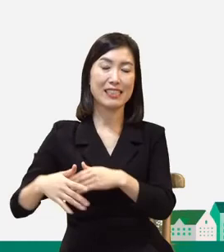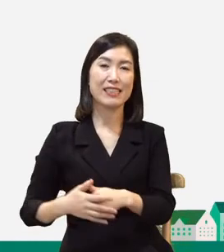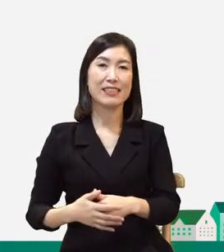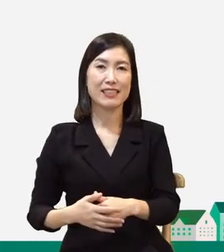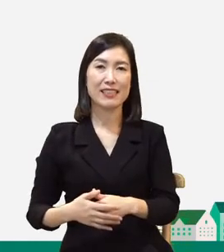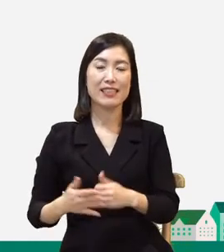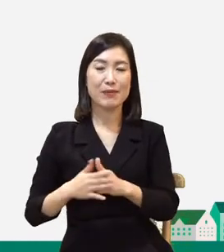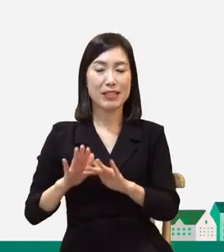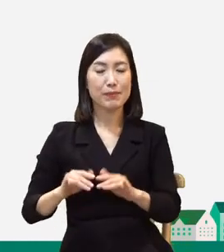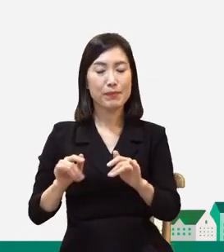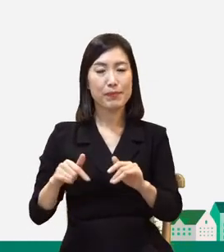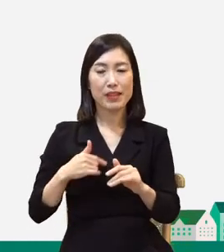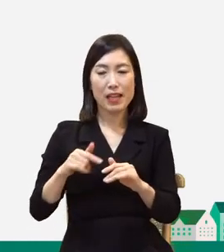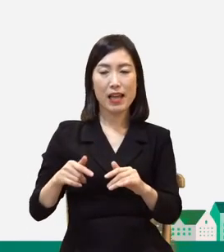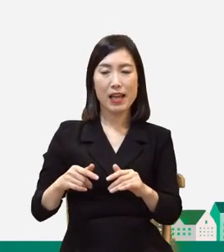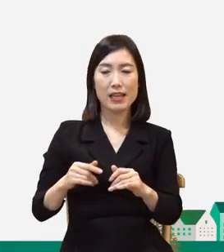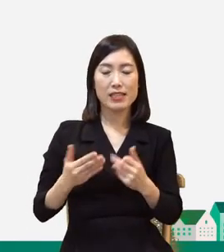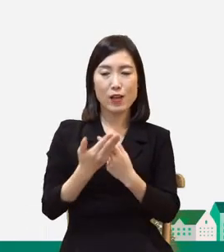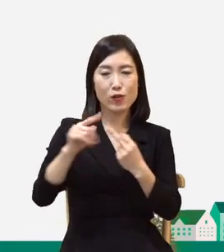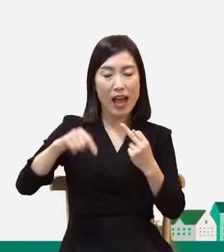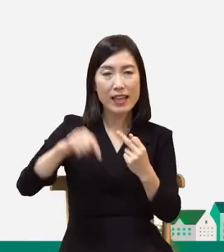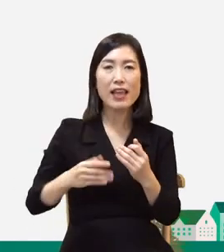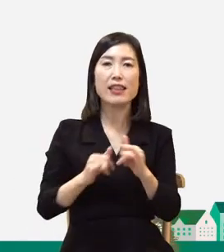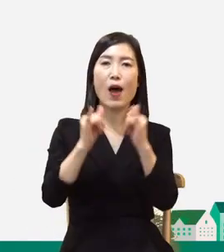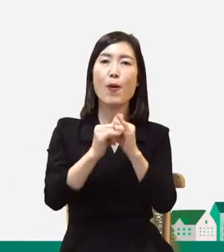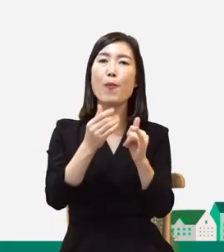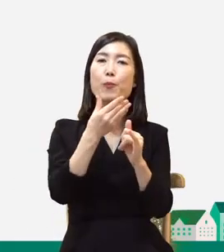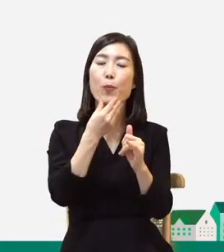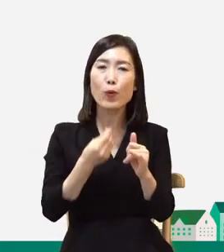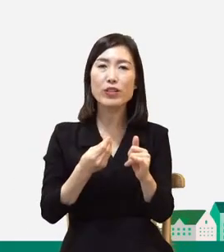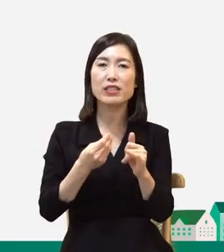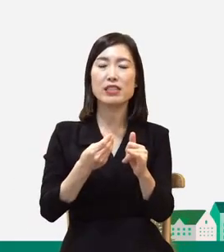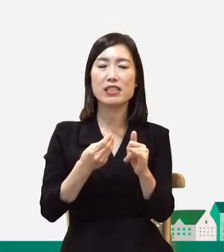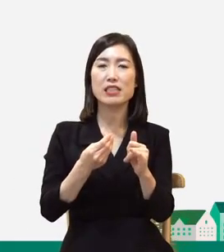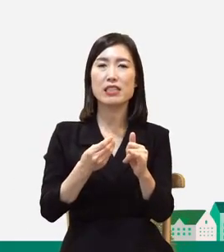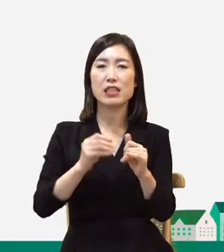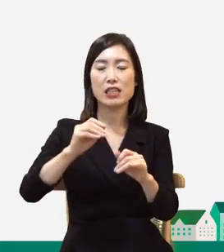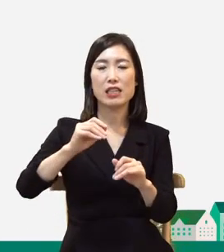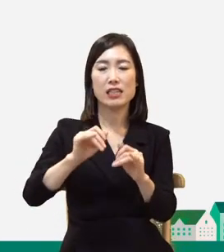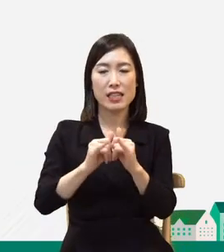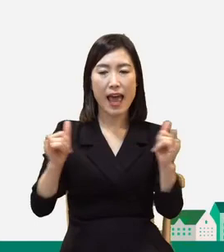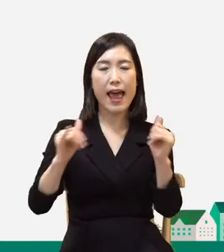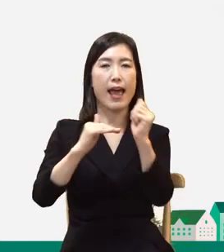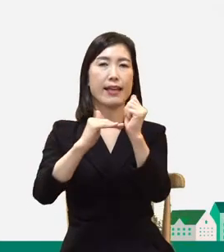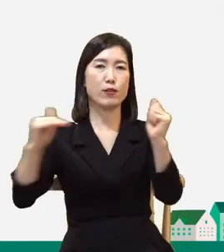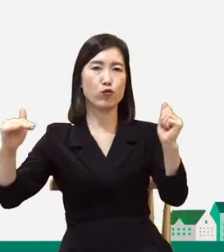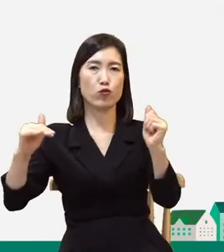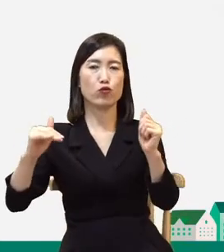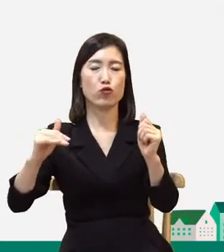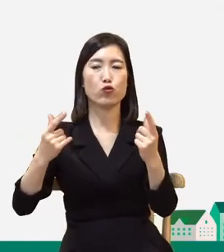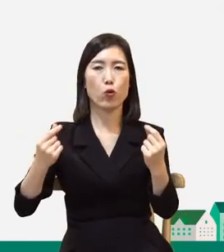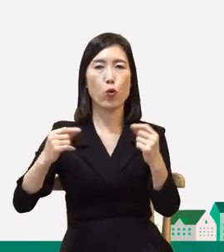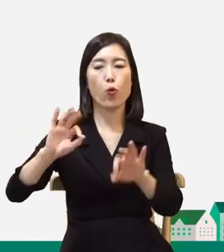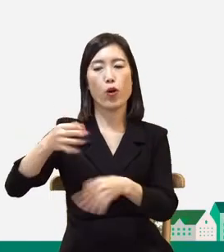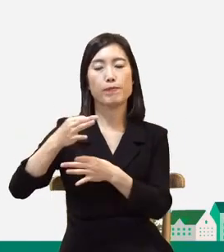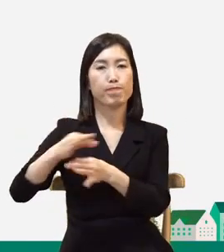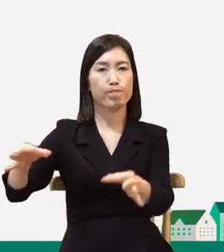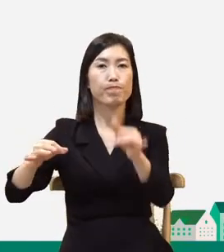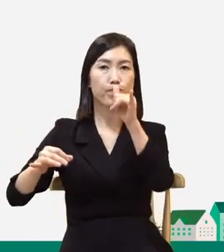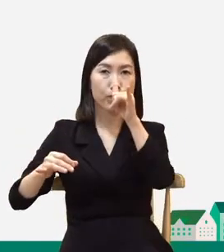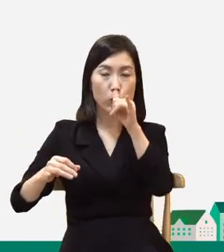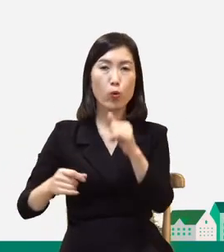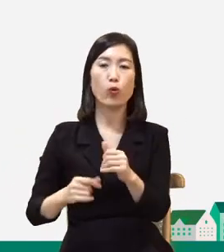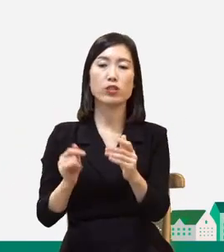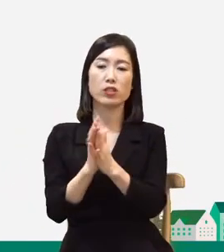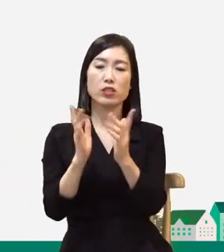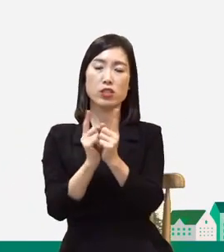현재 사회복지 시설 가이드라인에 그 사회복지 준하는 그러한 급여를 받으시면서